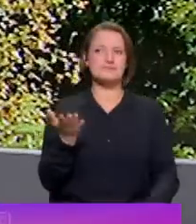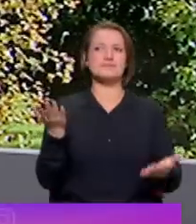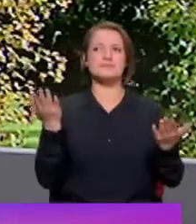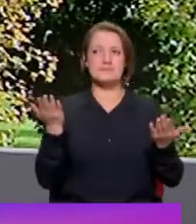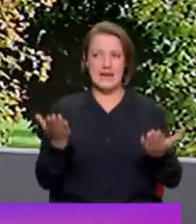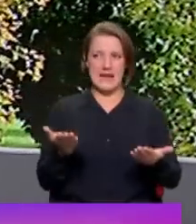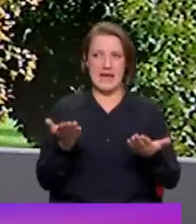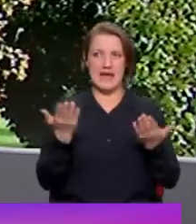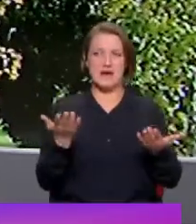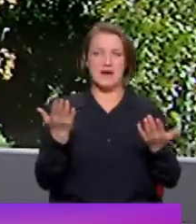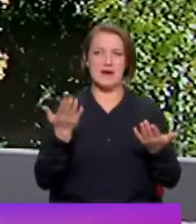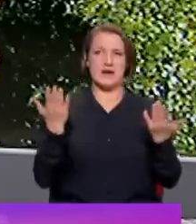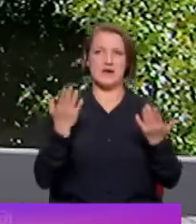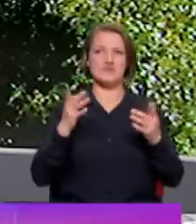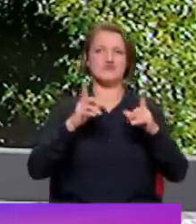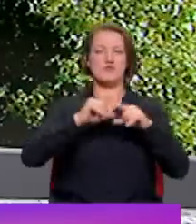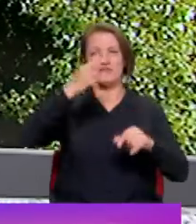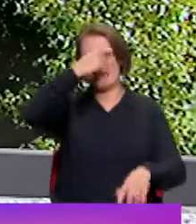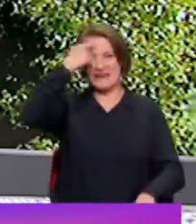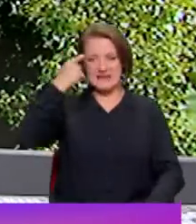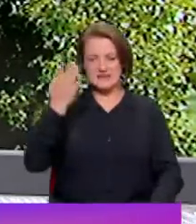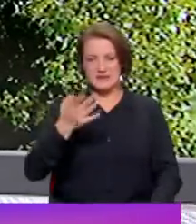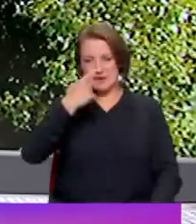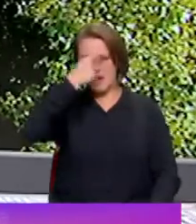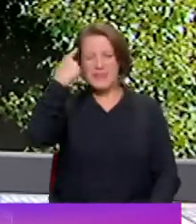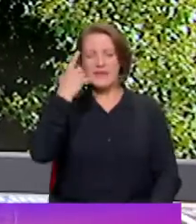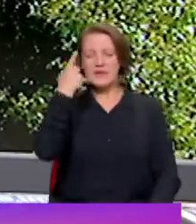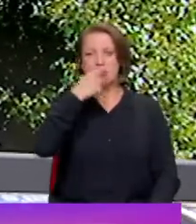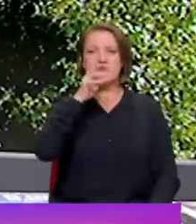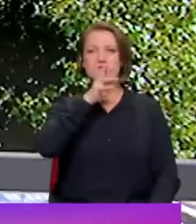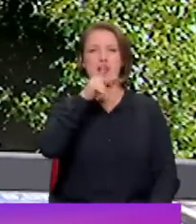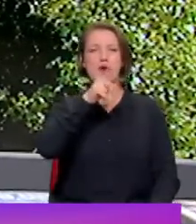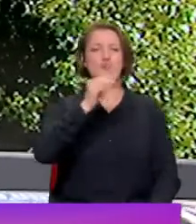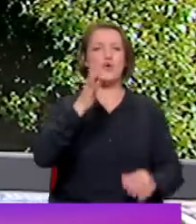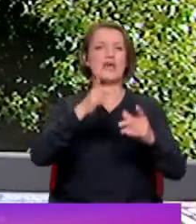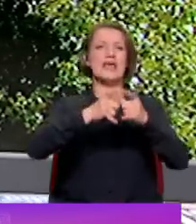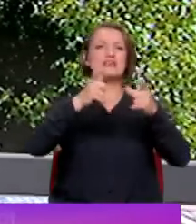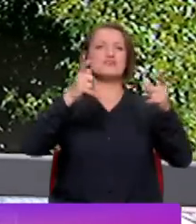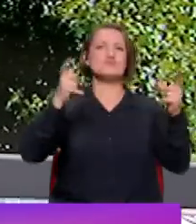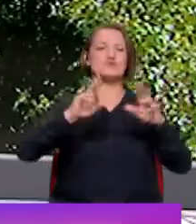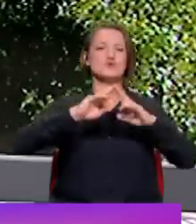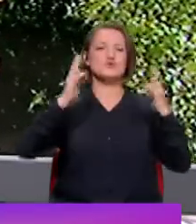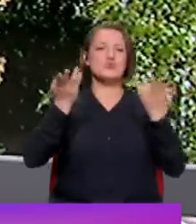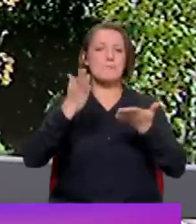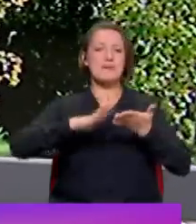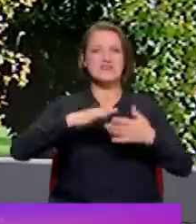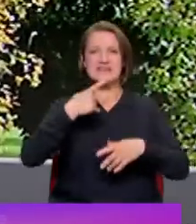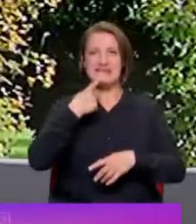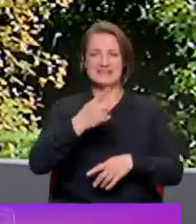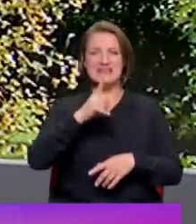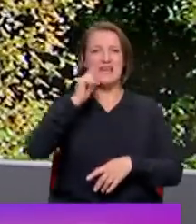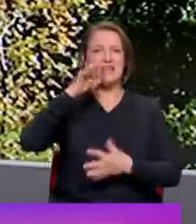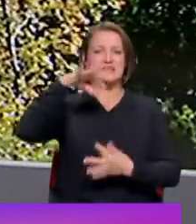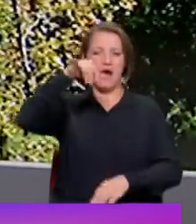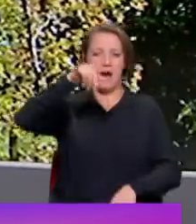Eğer coğrafya kaderse kaderden yana yüzü Gülenler O çok gelişmiş dünya barışı dendiğinde insan hakları